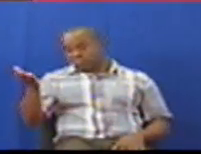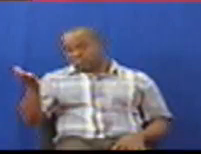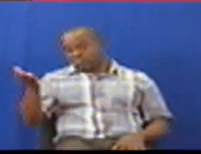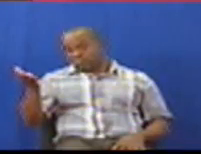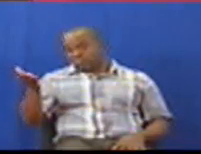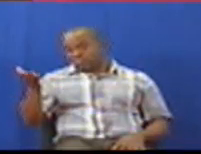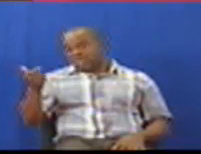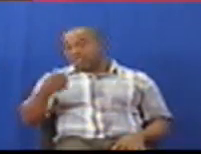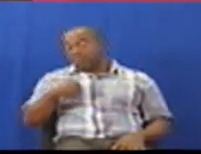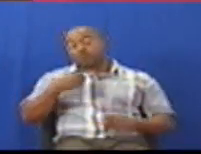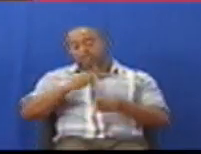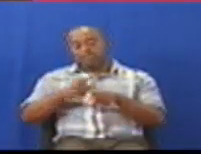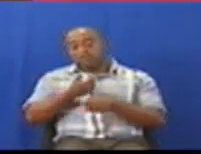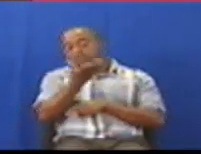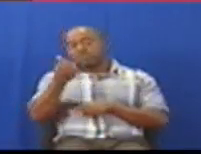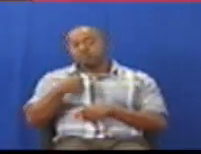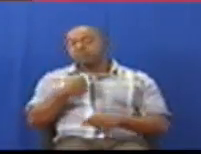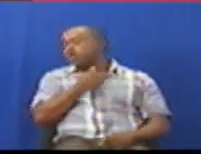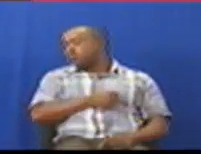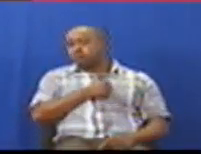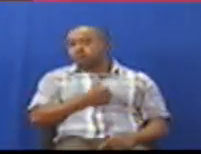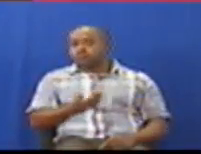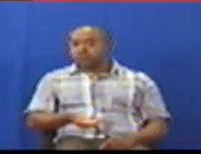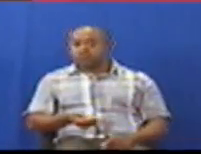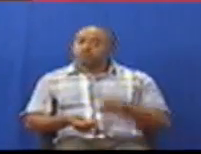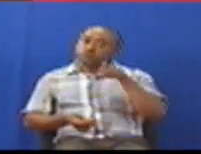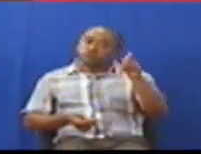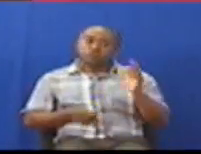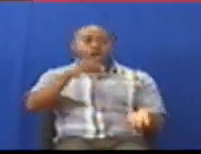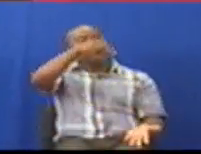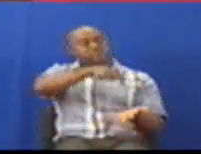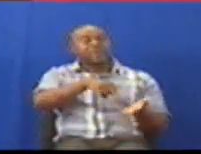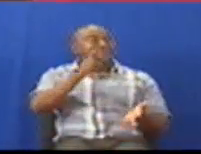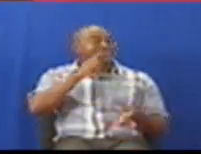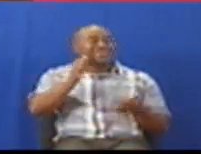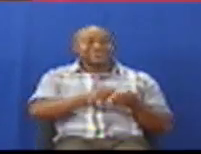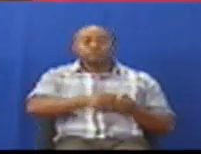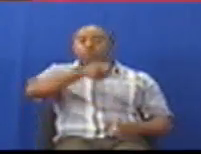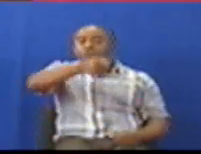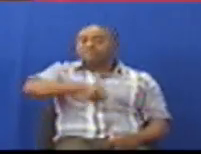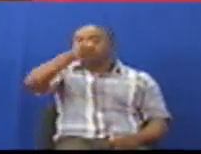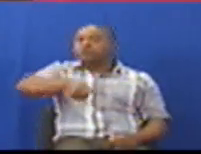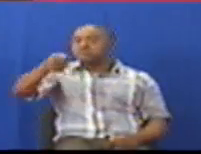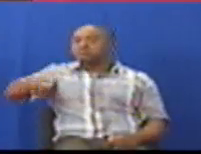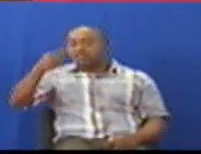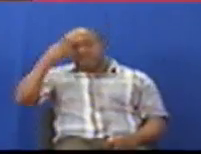kuna wakati napata masikitiko sana. Hata mbunge anavyosimama anapongeza kila kitu. Hii tuamini ni